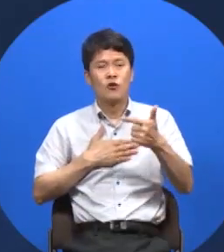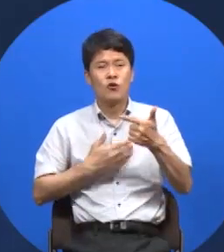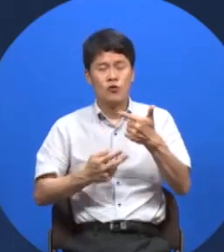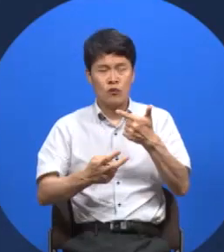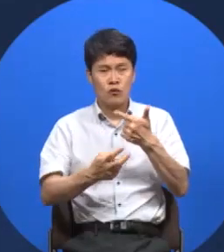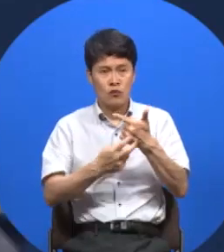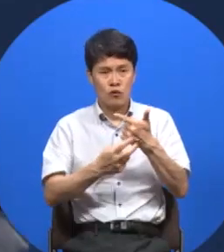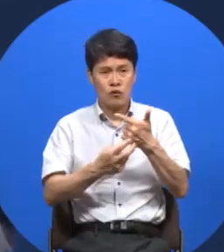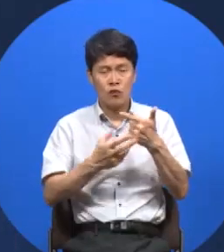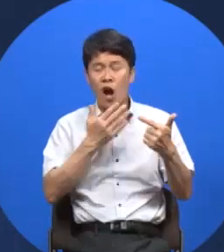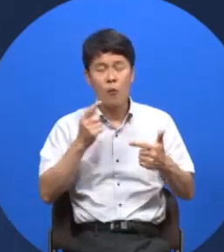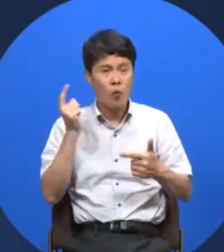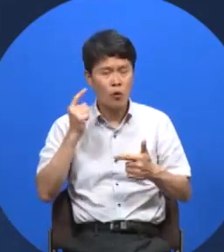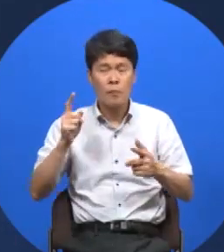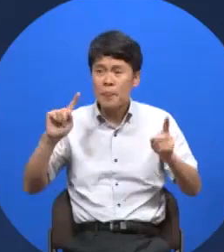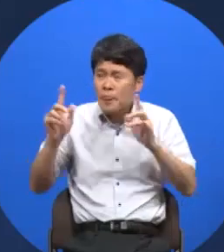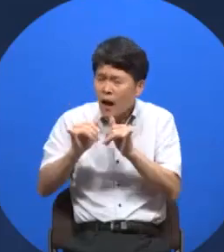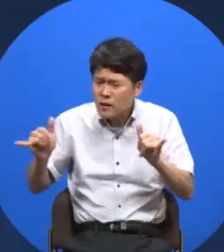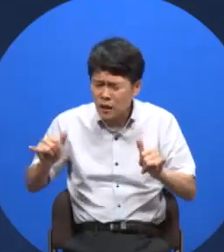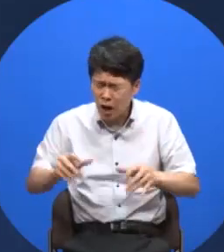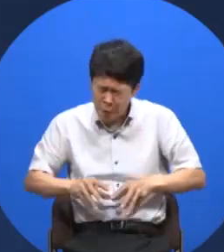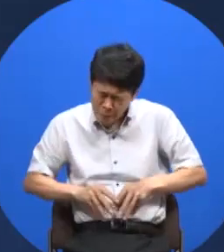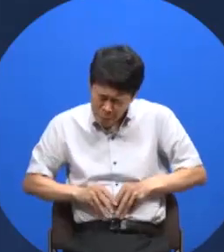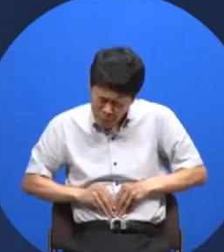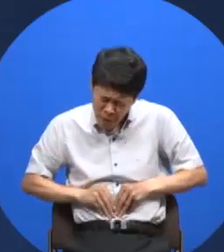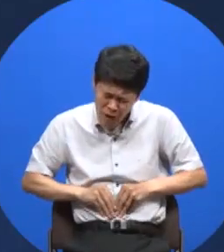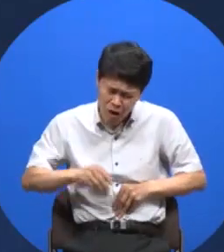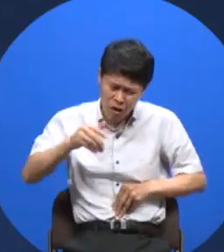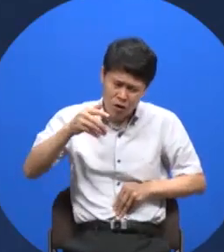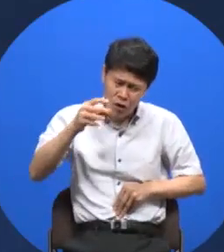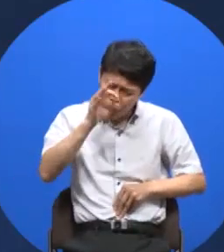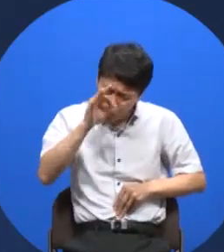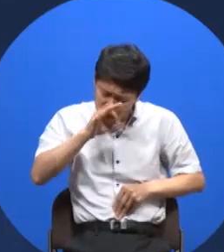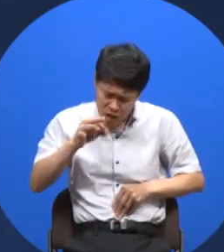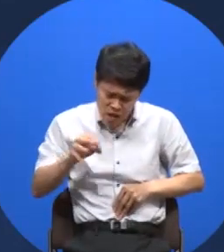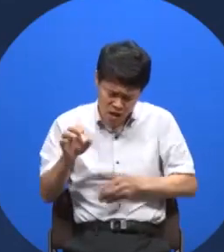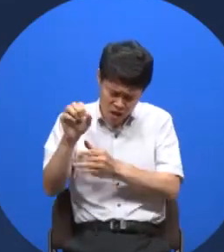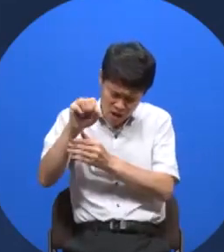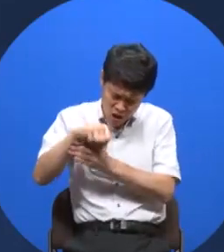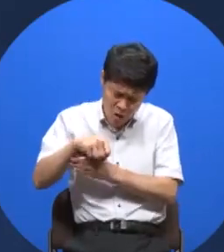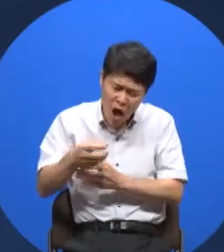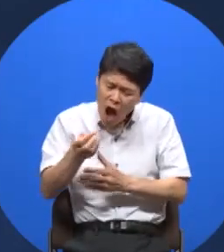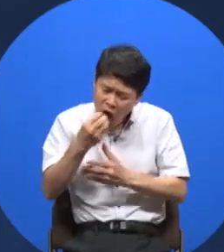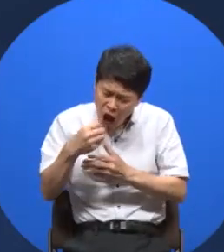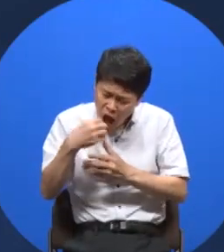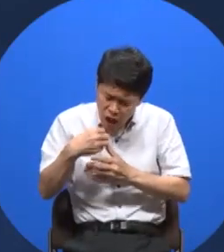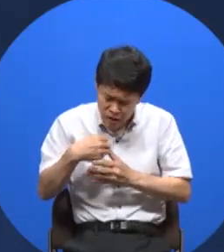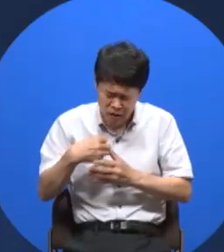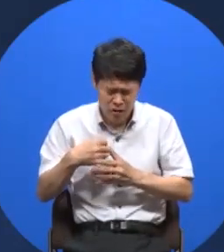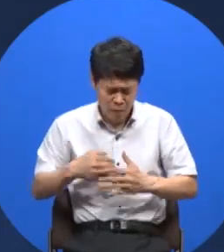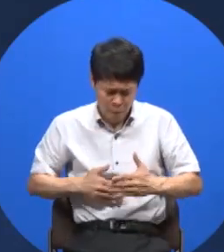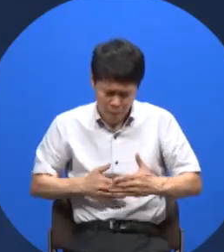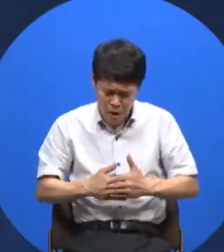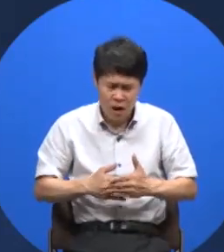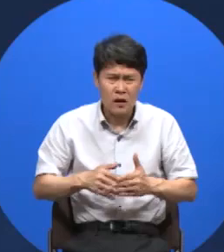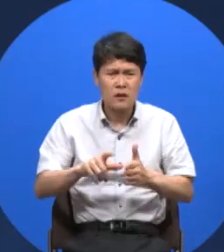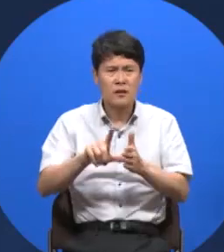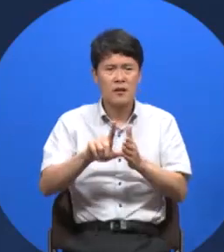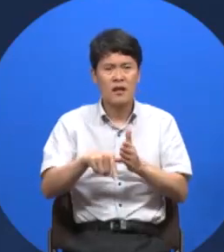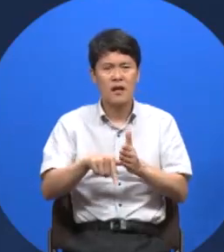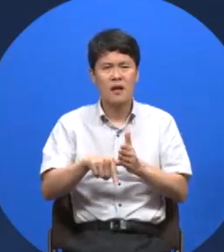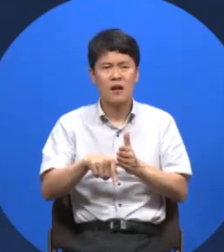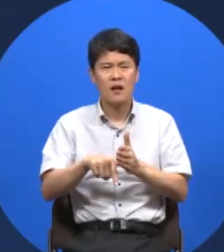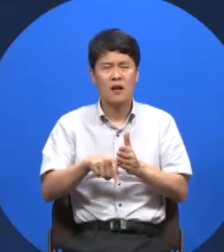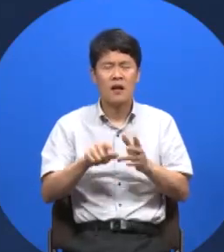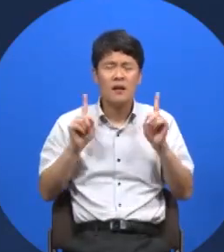비유 속에 탕자가 배를 굶주리며 쥐엄 열매로 줄인 창자를 채워야 했었 때, 바로 그때 그가